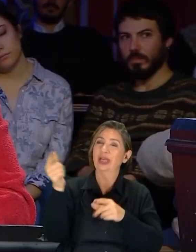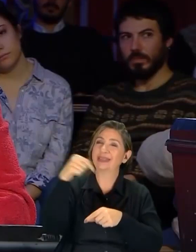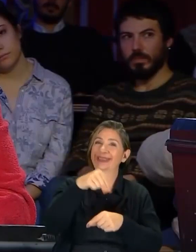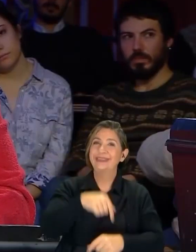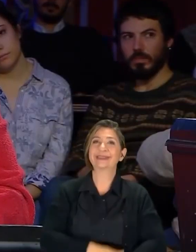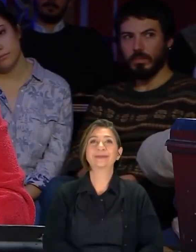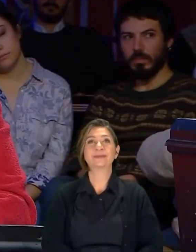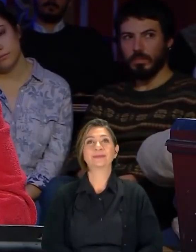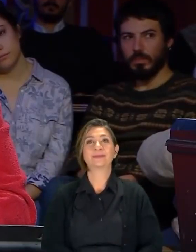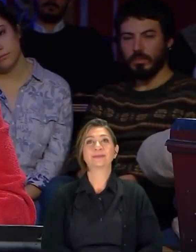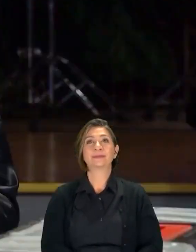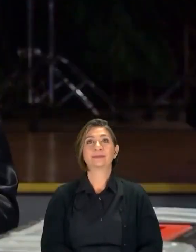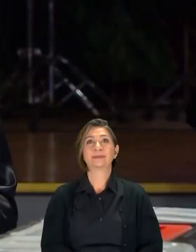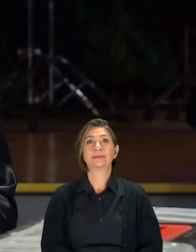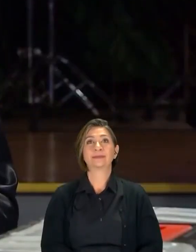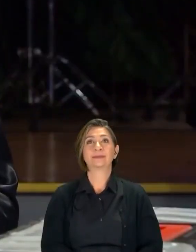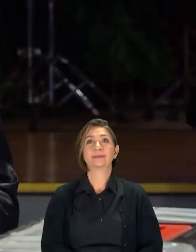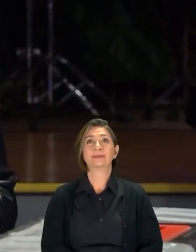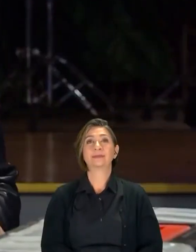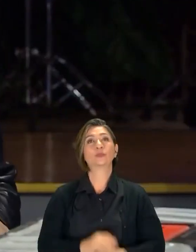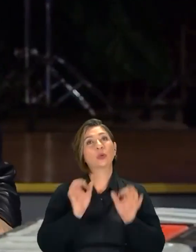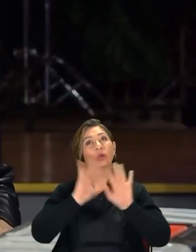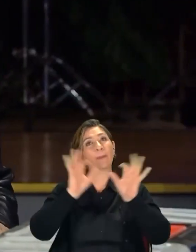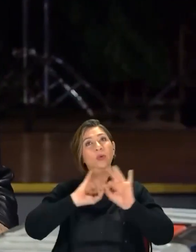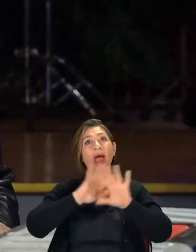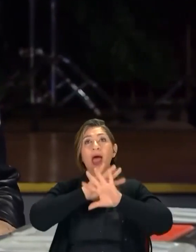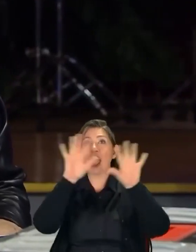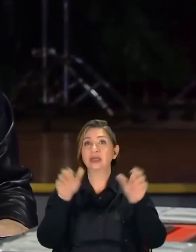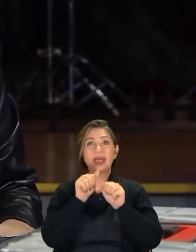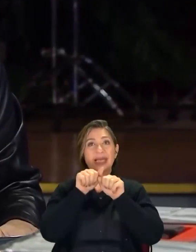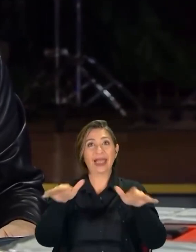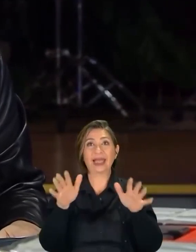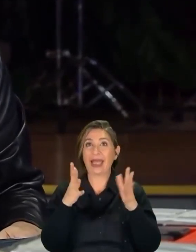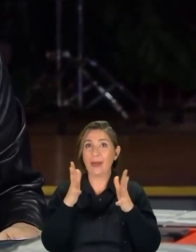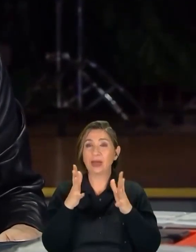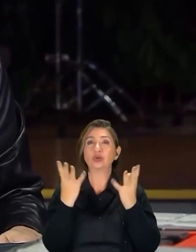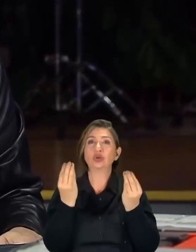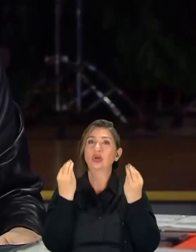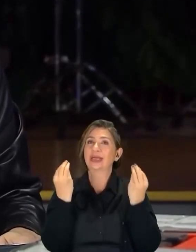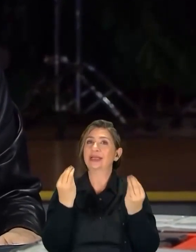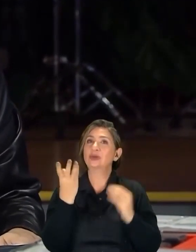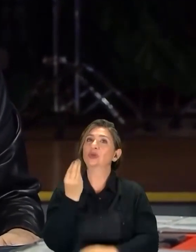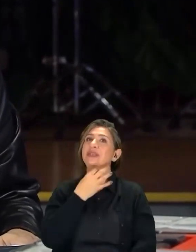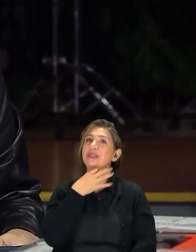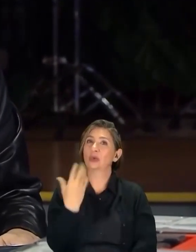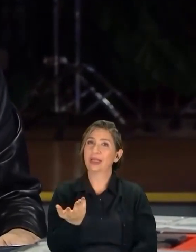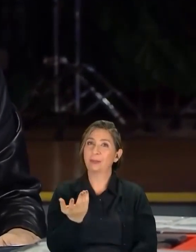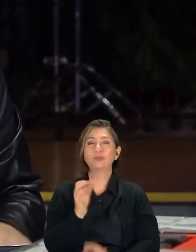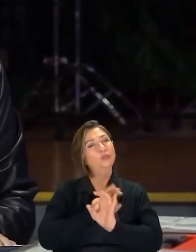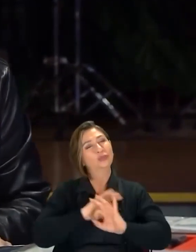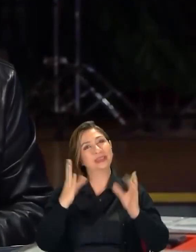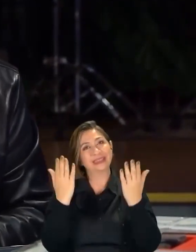her Peki mükemmel mükemmel her şeyi yayınladık galiba değil mi Çok iyiydi Çok teşekkür ederim